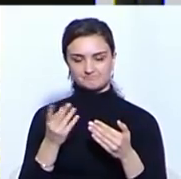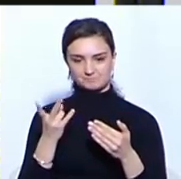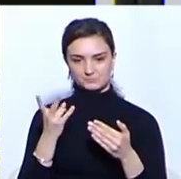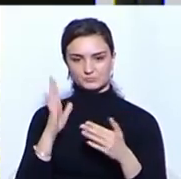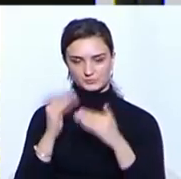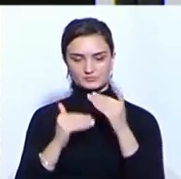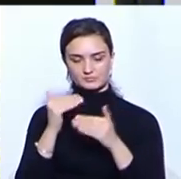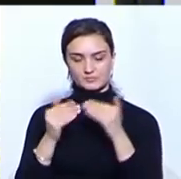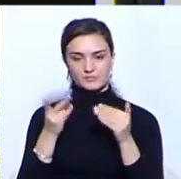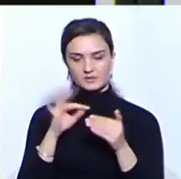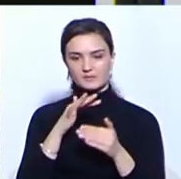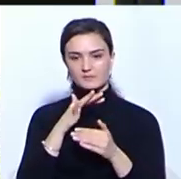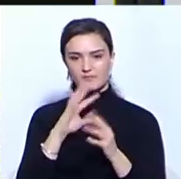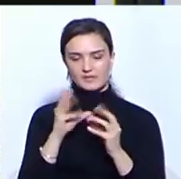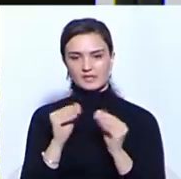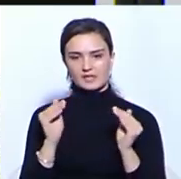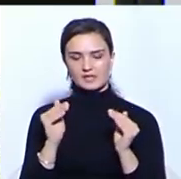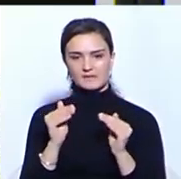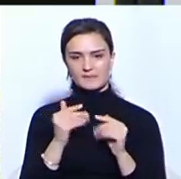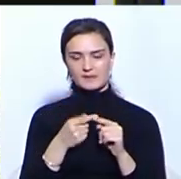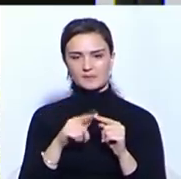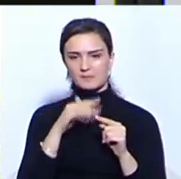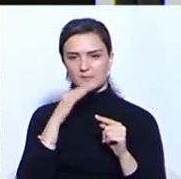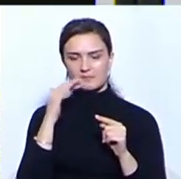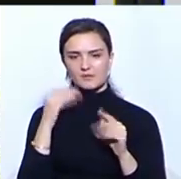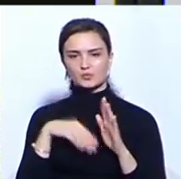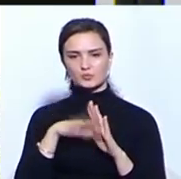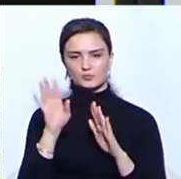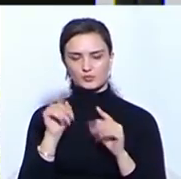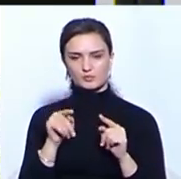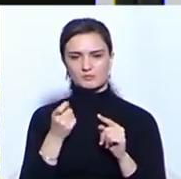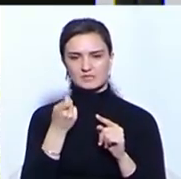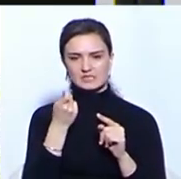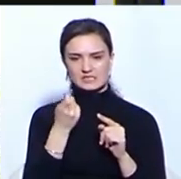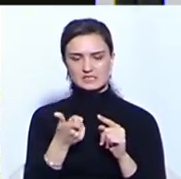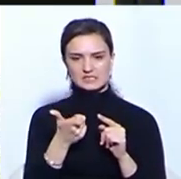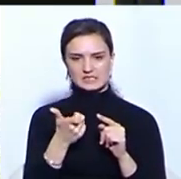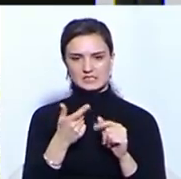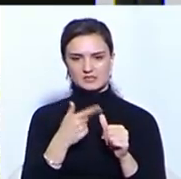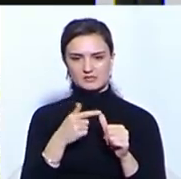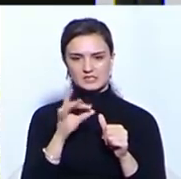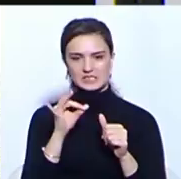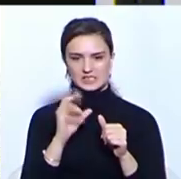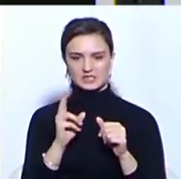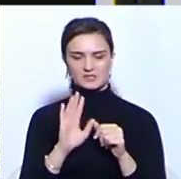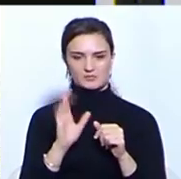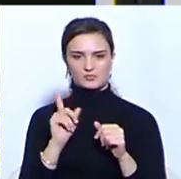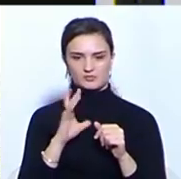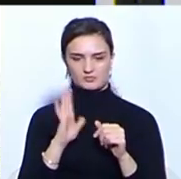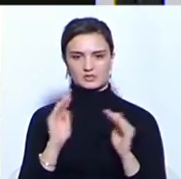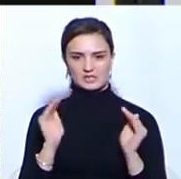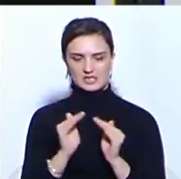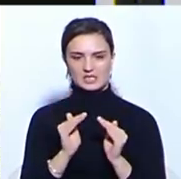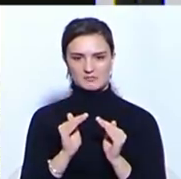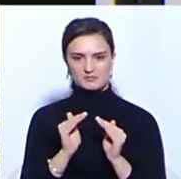მაგრამ ბევრად უფრო ნაკლებს და ბევრად უფრო მცირედ ინვაზიურს, ასე ვთქვათ. და ამის